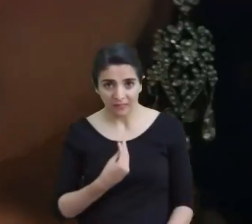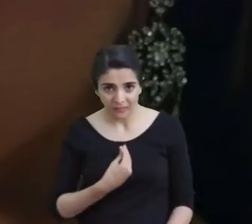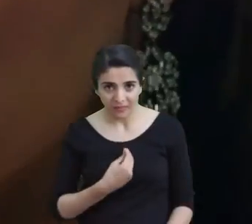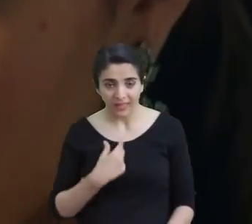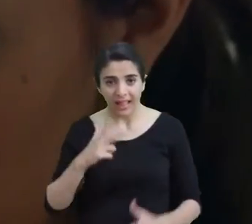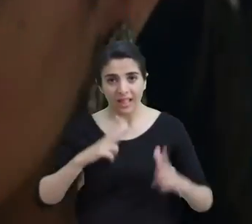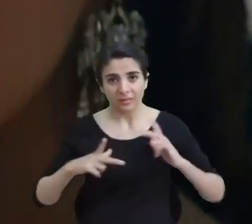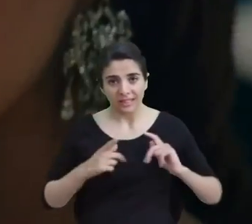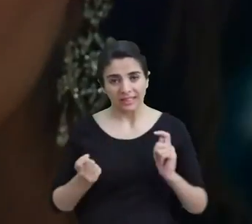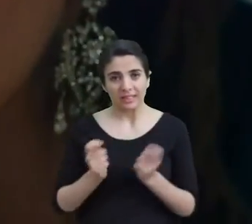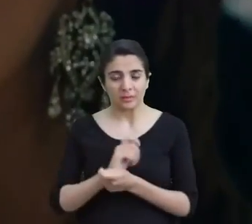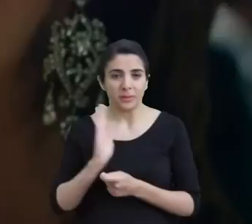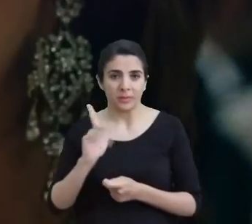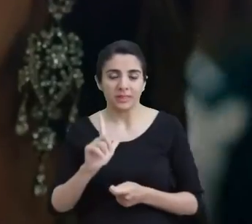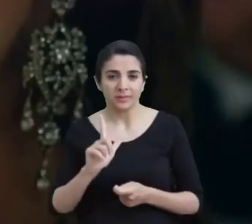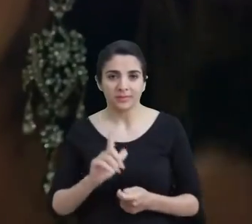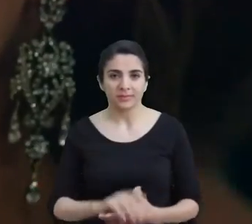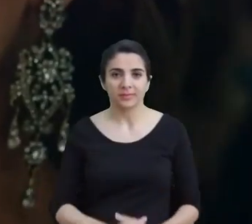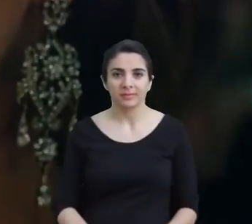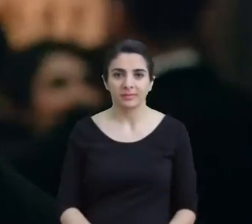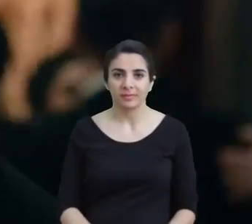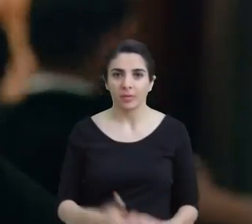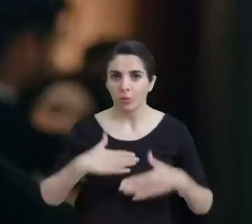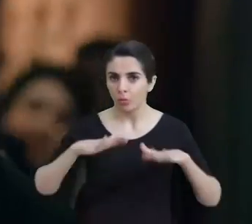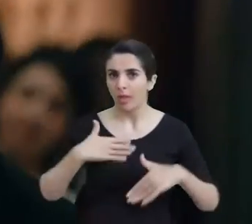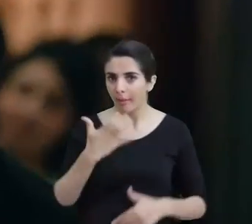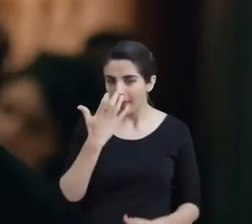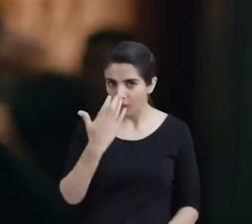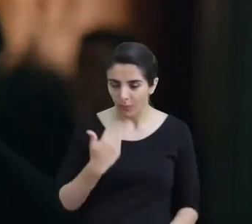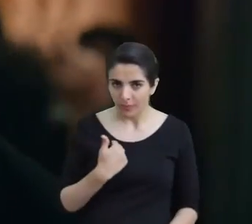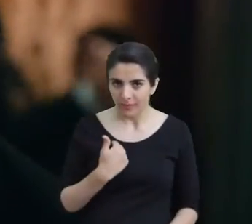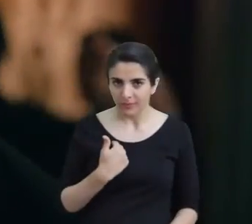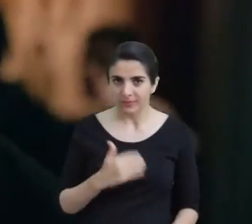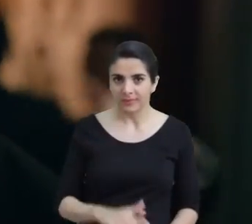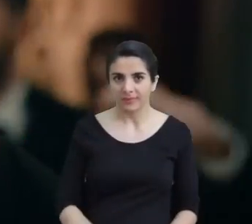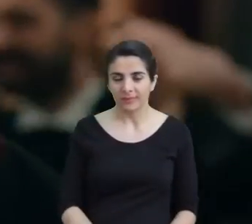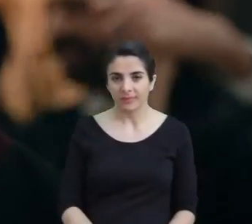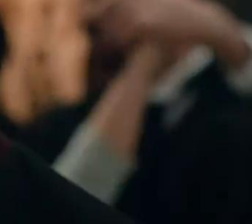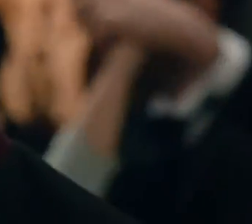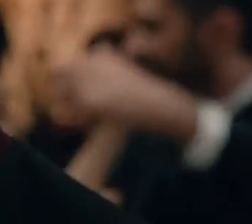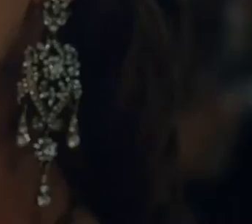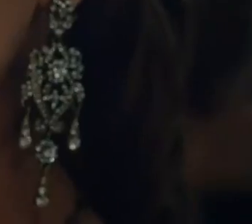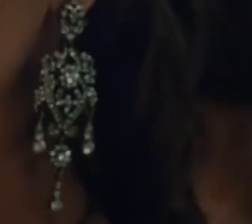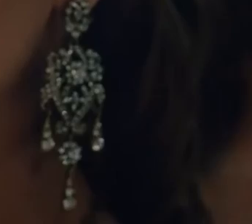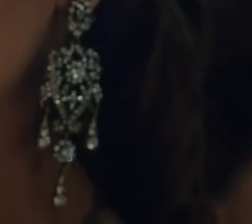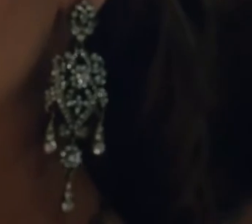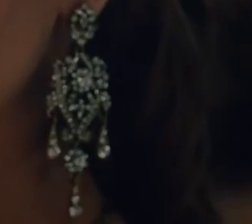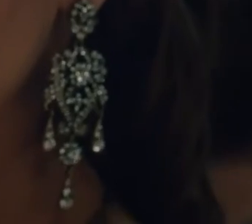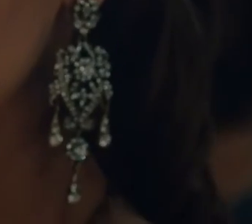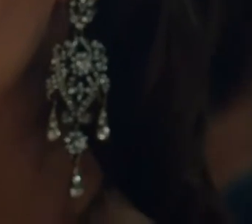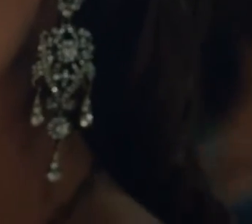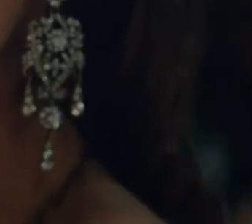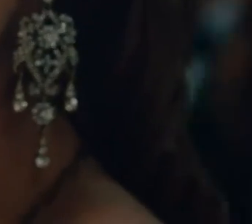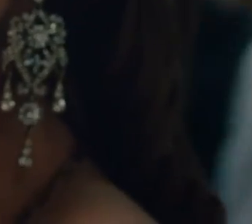Müsaadenizle kıyafetimi değiştireyim. Reverans yaptı. Burada bekliyor olacağım. Mustafa gözlerini hiç çekmiyor